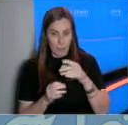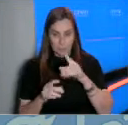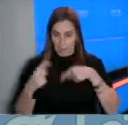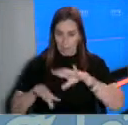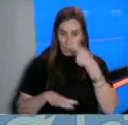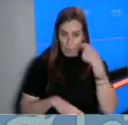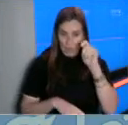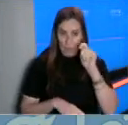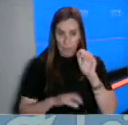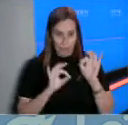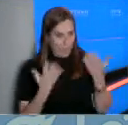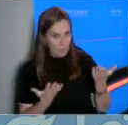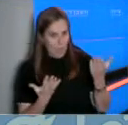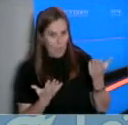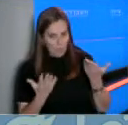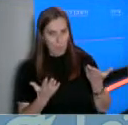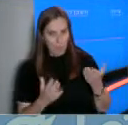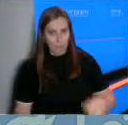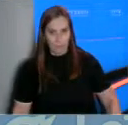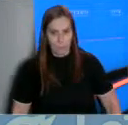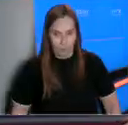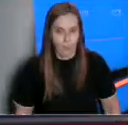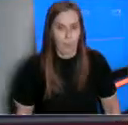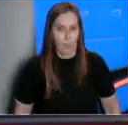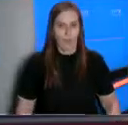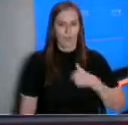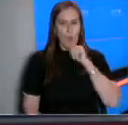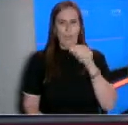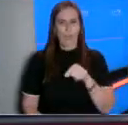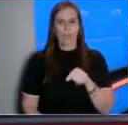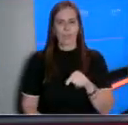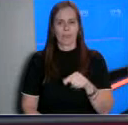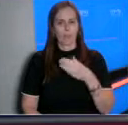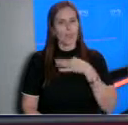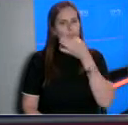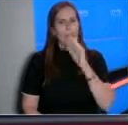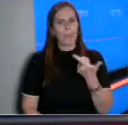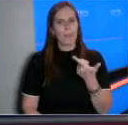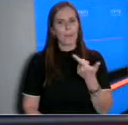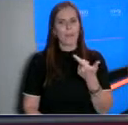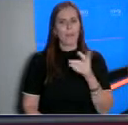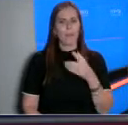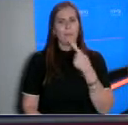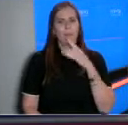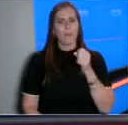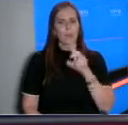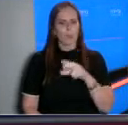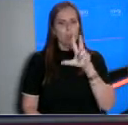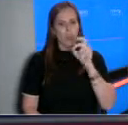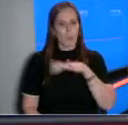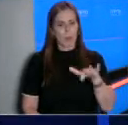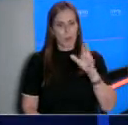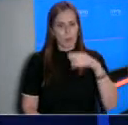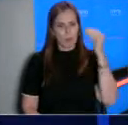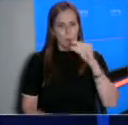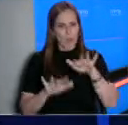יקרה. הכל בסדר, אז מה? בסדר, אני עכשיו לא נכנסת אפילו לזה. אבל רגע, אני שואל למה? מה הם אומרים? אם יש לכם 30 ילדים